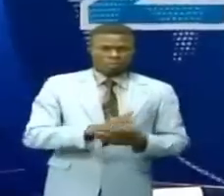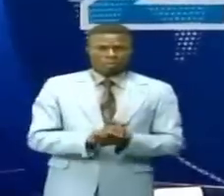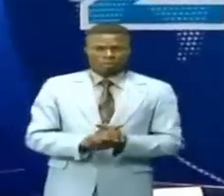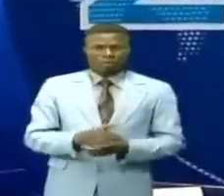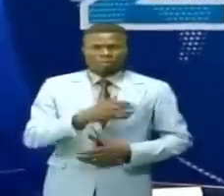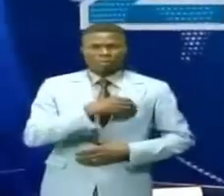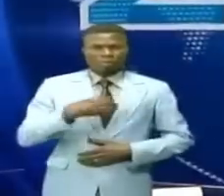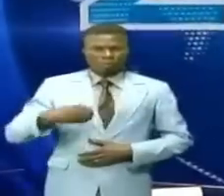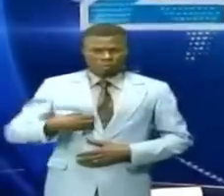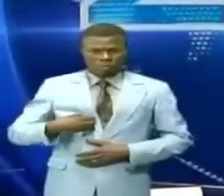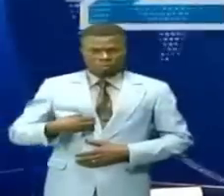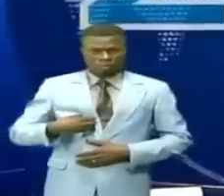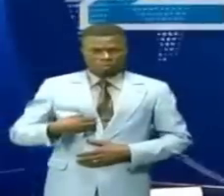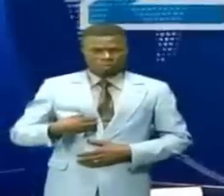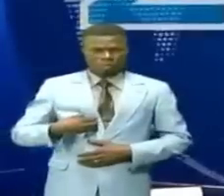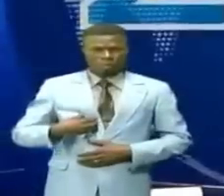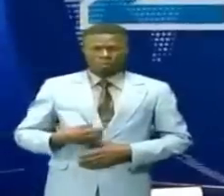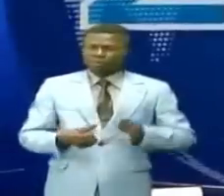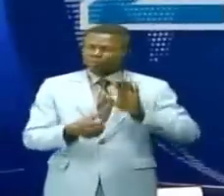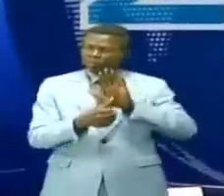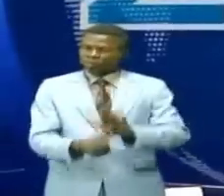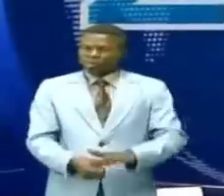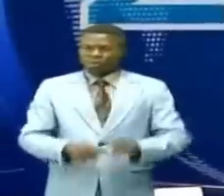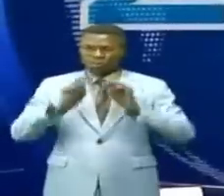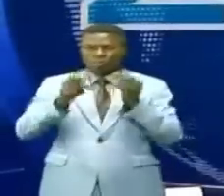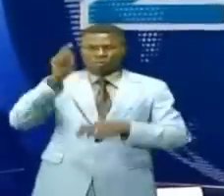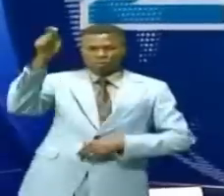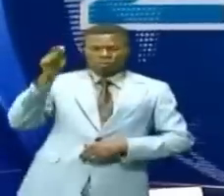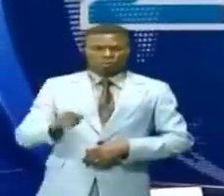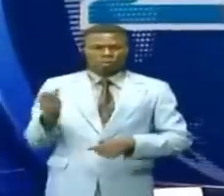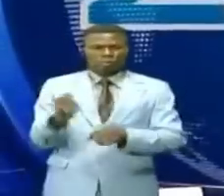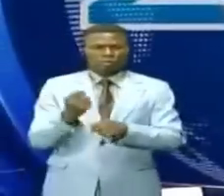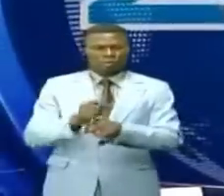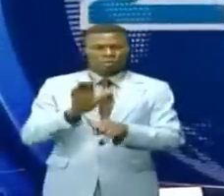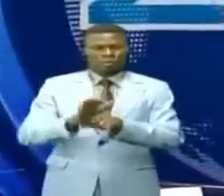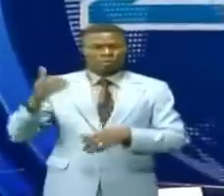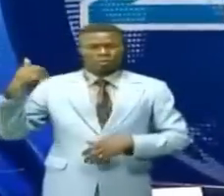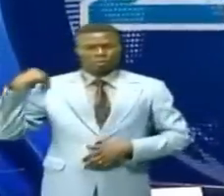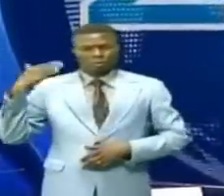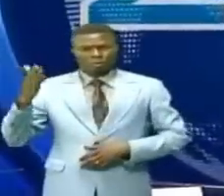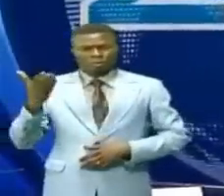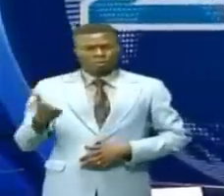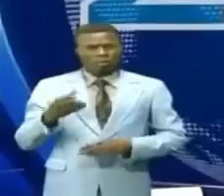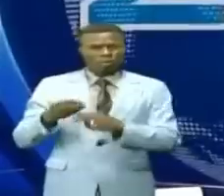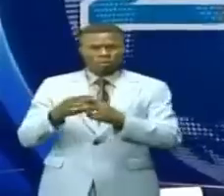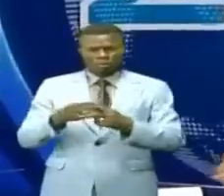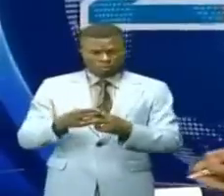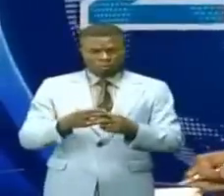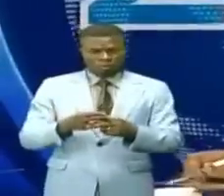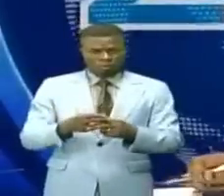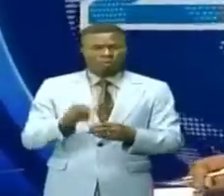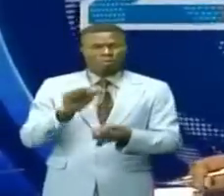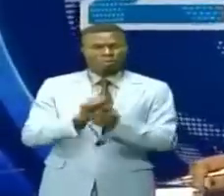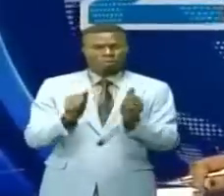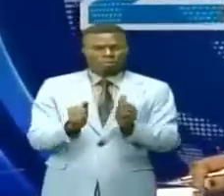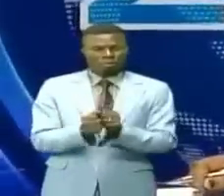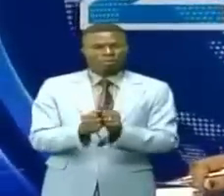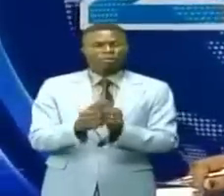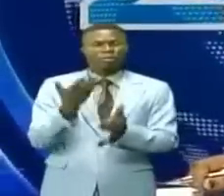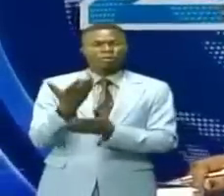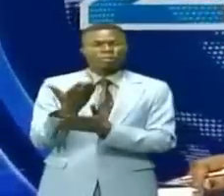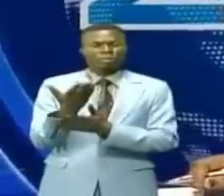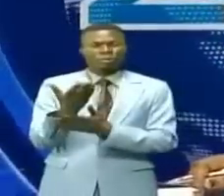femme, toujours sous-représentée dans l'armée et dans les différents services de sécurité, eh bien, la question se pose,